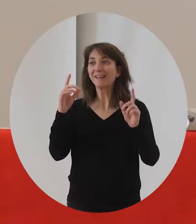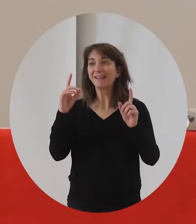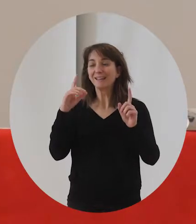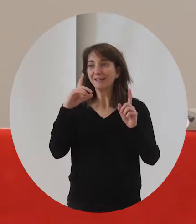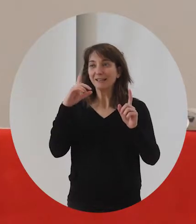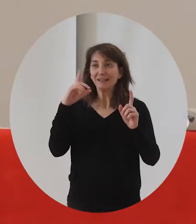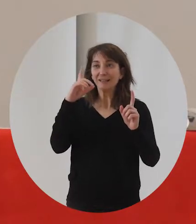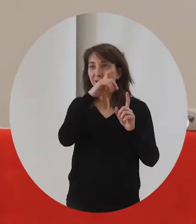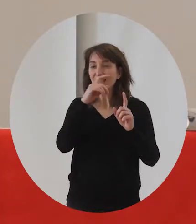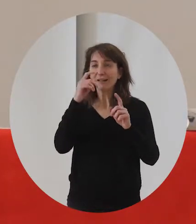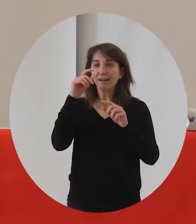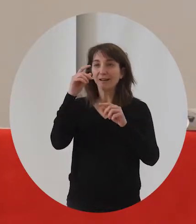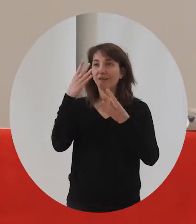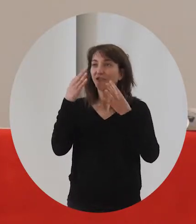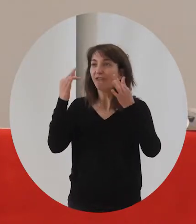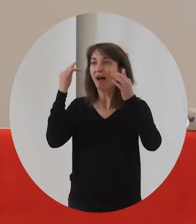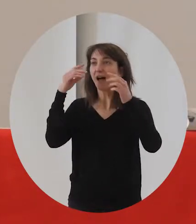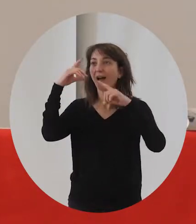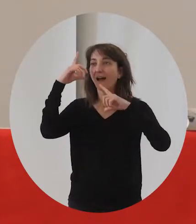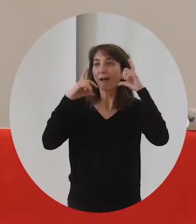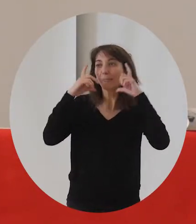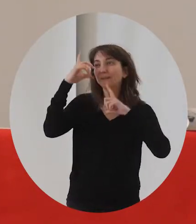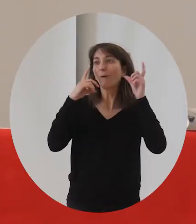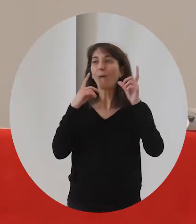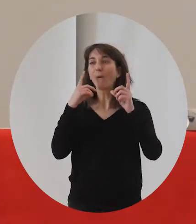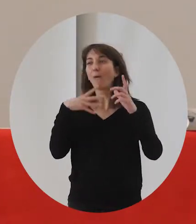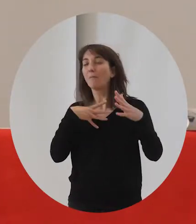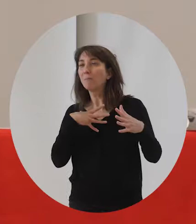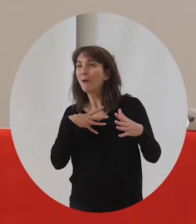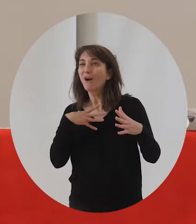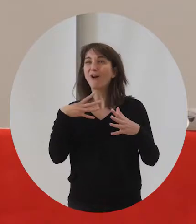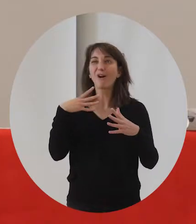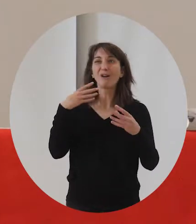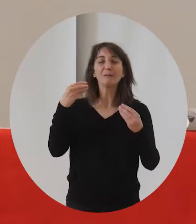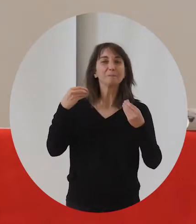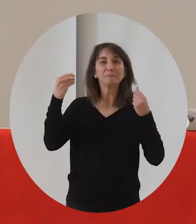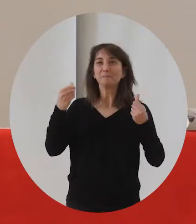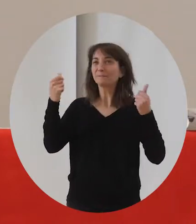peuvent difficilement après moduler les expressions de peur, de